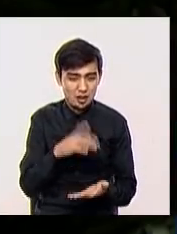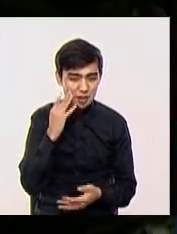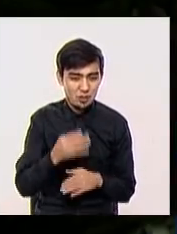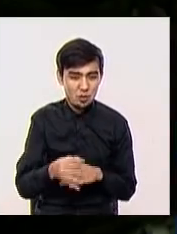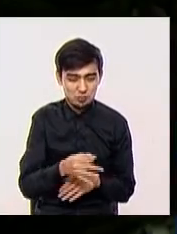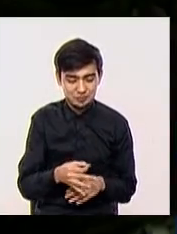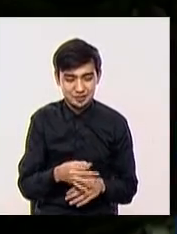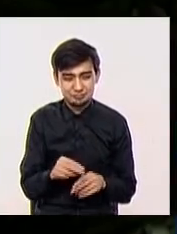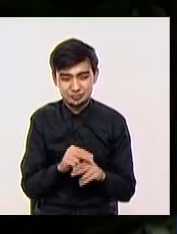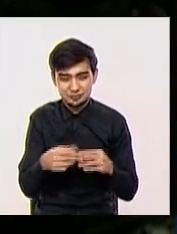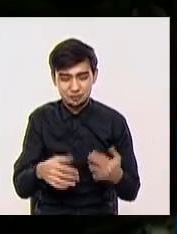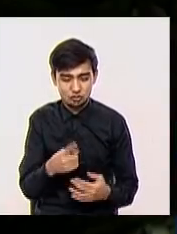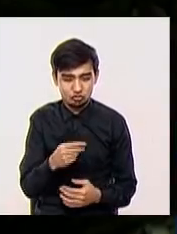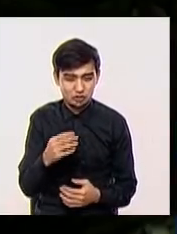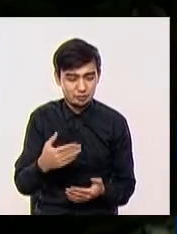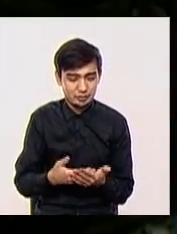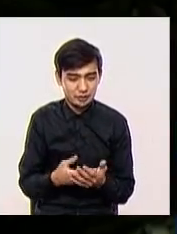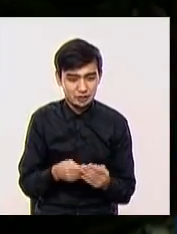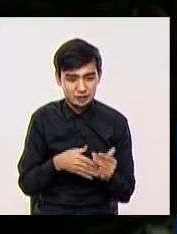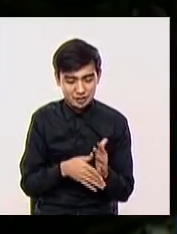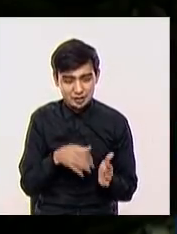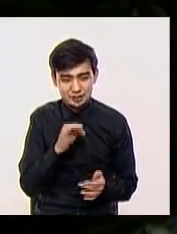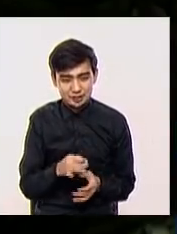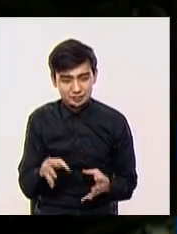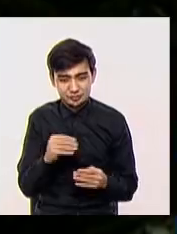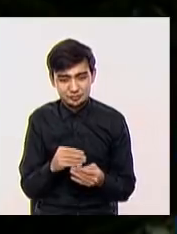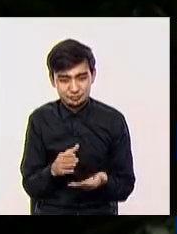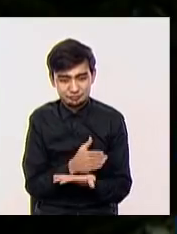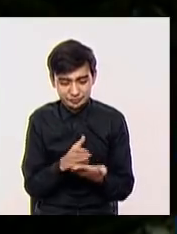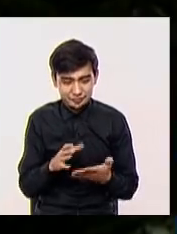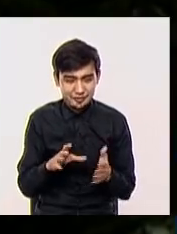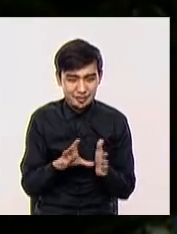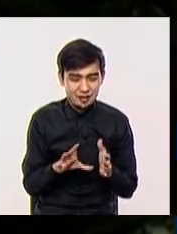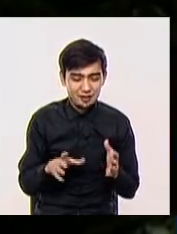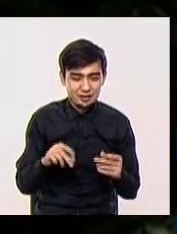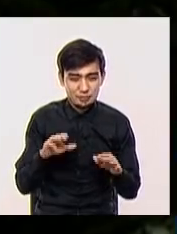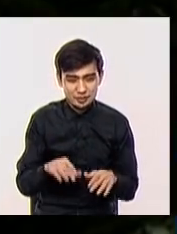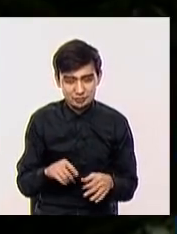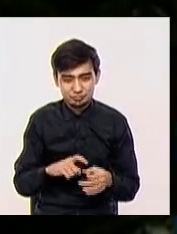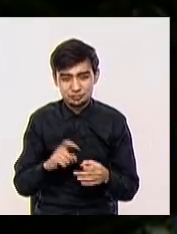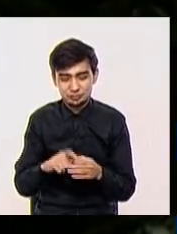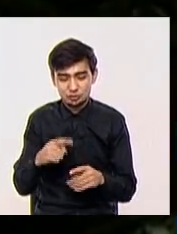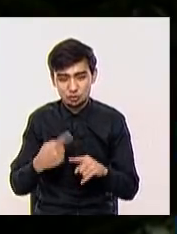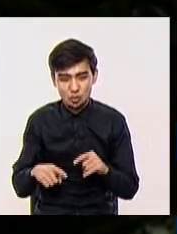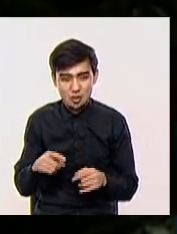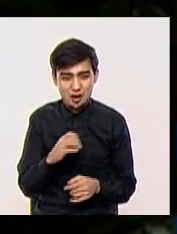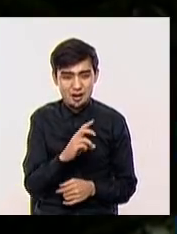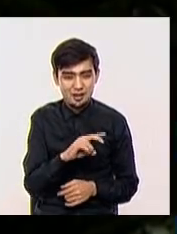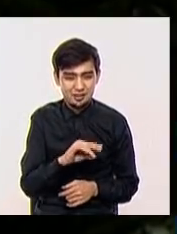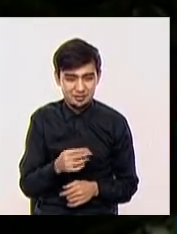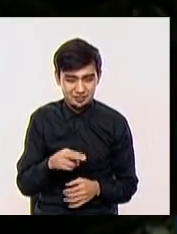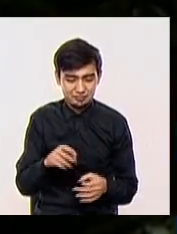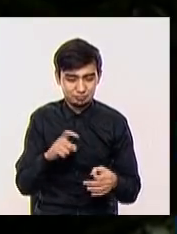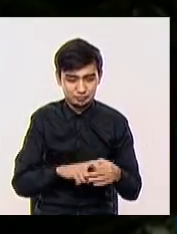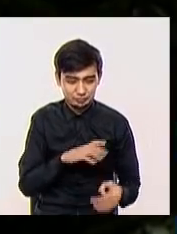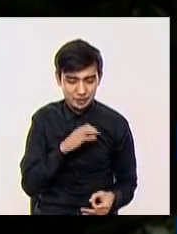области восстановили в течение часа. Для этого специалистам пришлось перераспределять энергию, вернее, переключать всех абонентов на другие линии. Данную работу